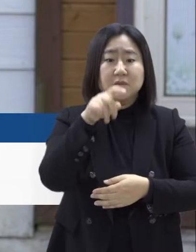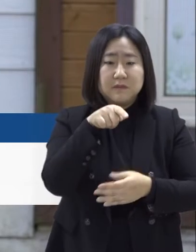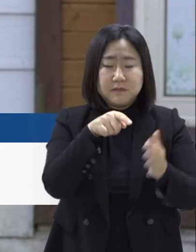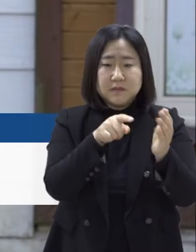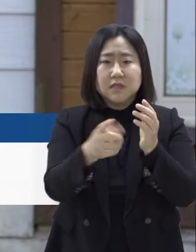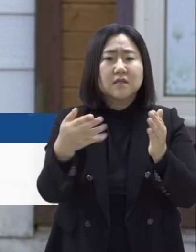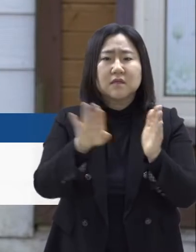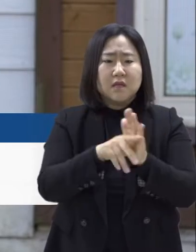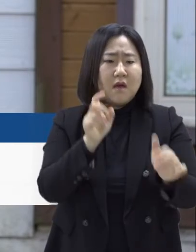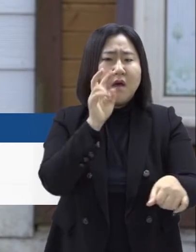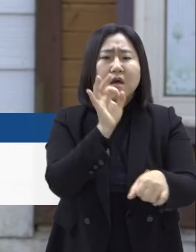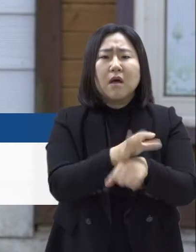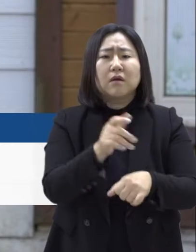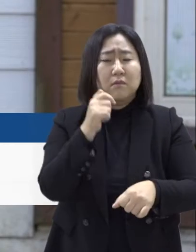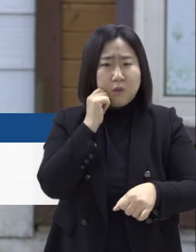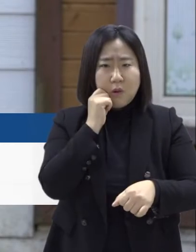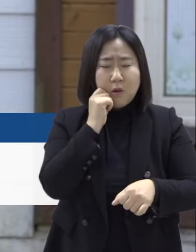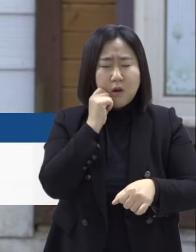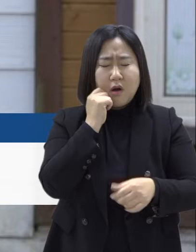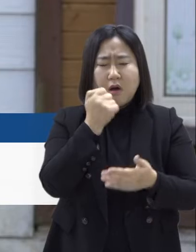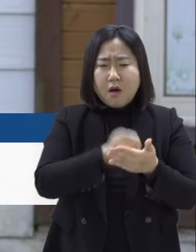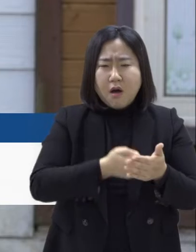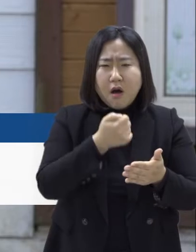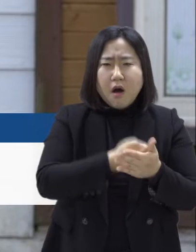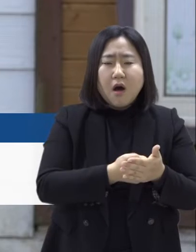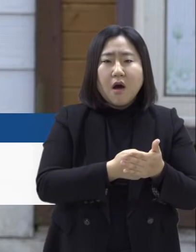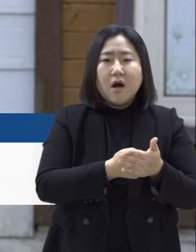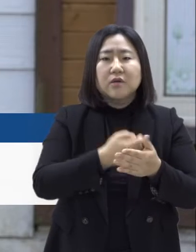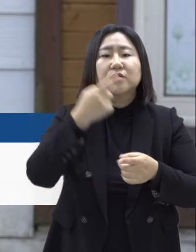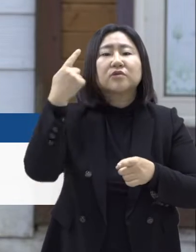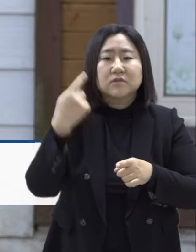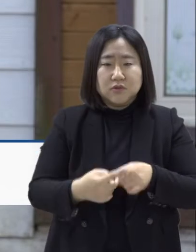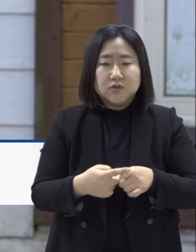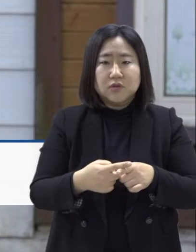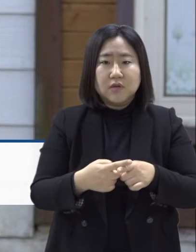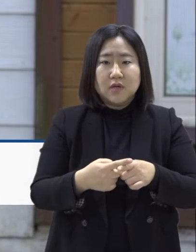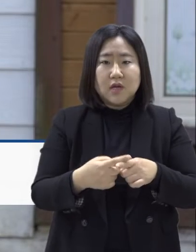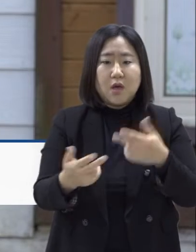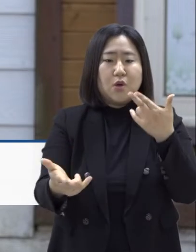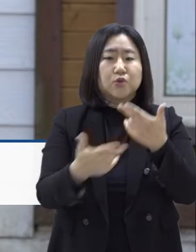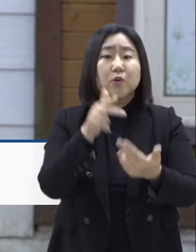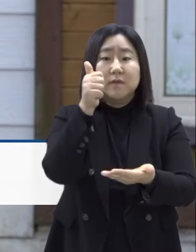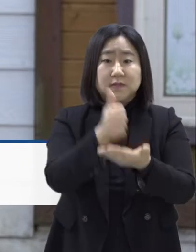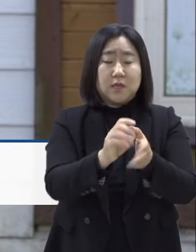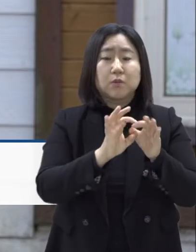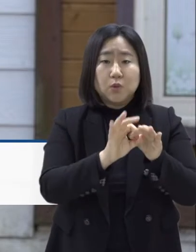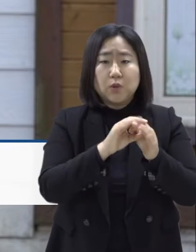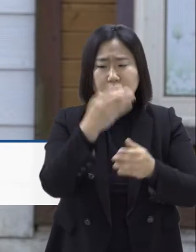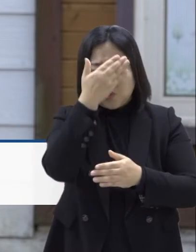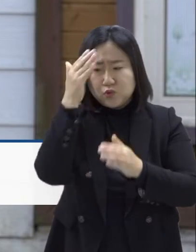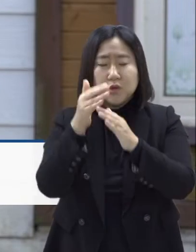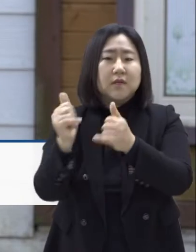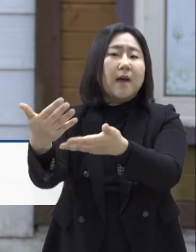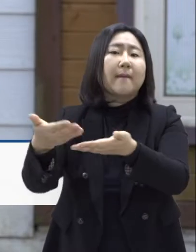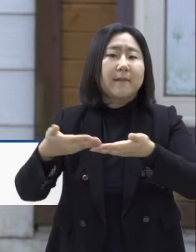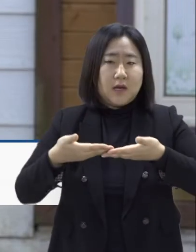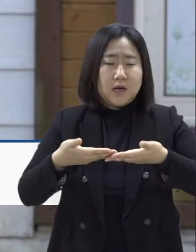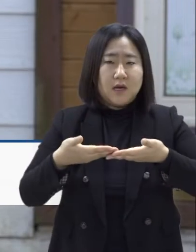다녔지만은 구하지 못했어요. 그래서 너무 안타까운 가운데 우리 조합장님을 통해서 후원을